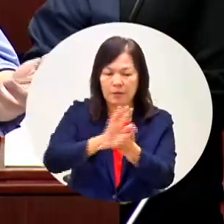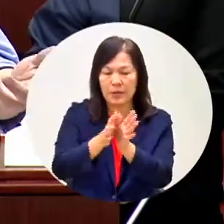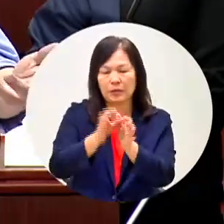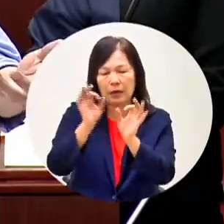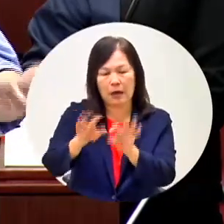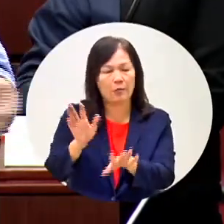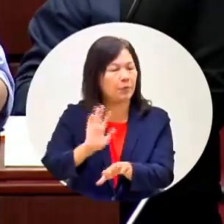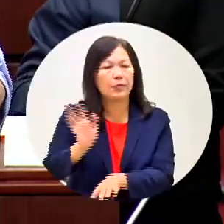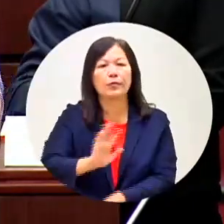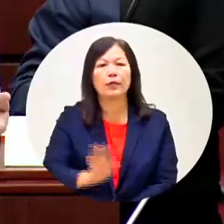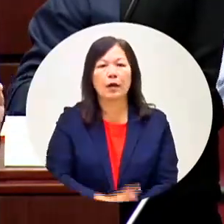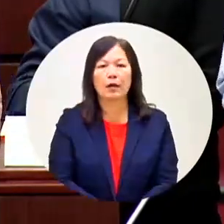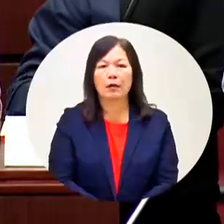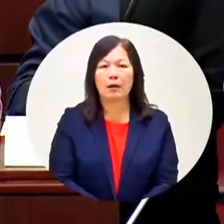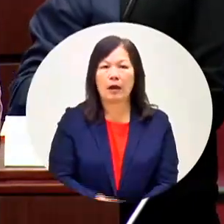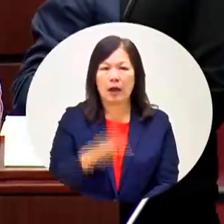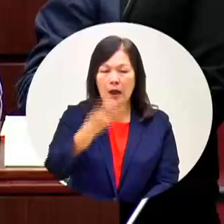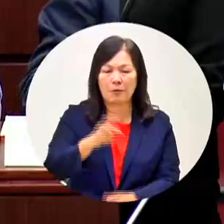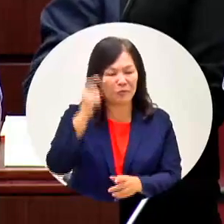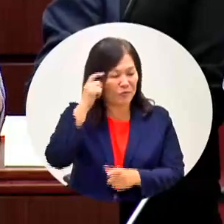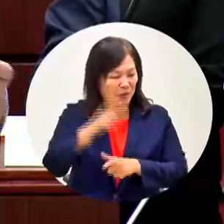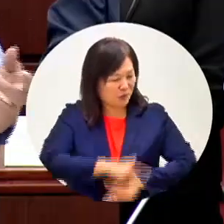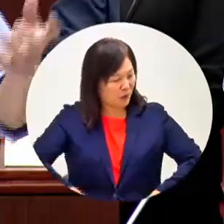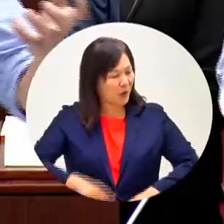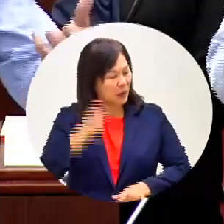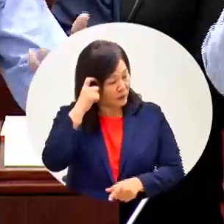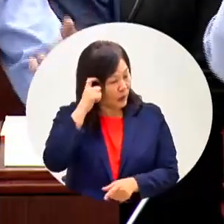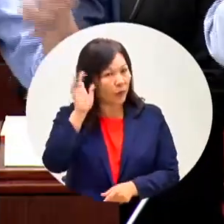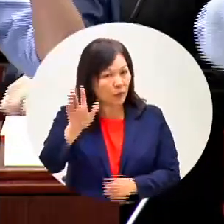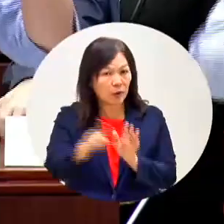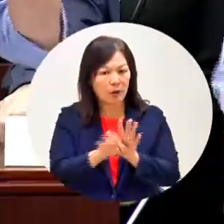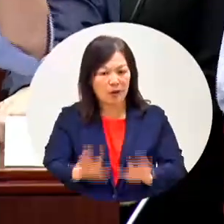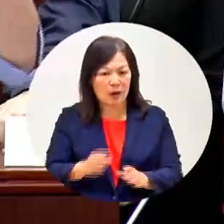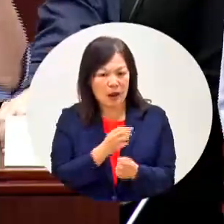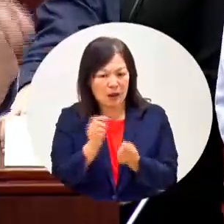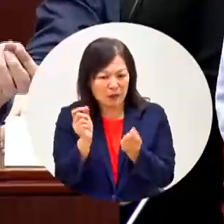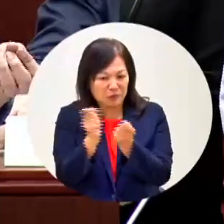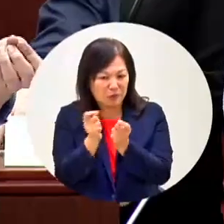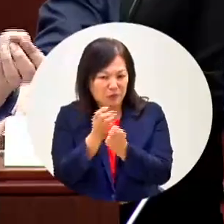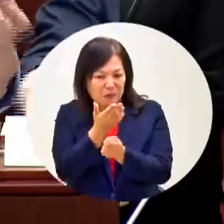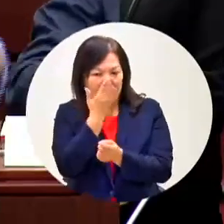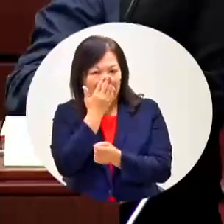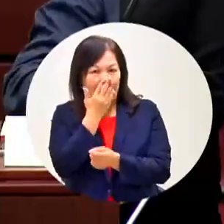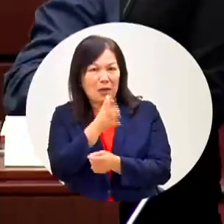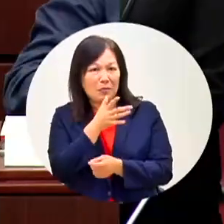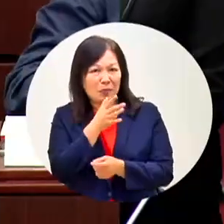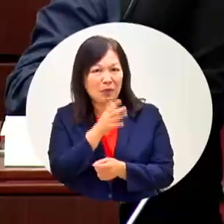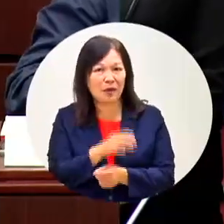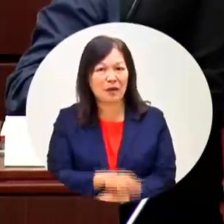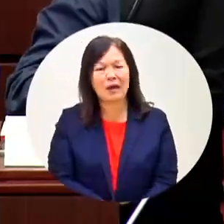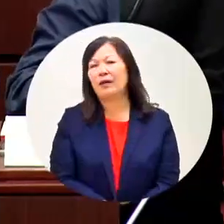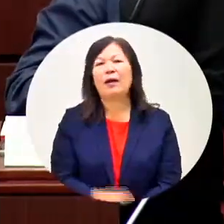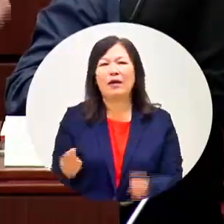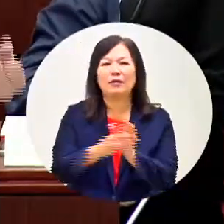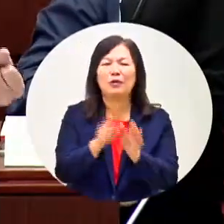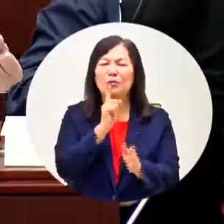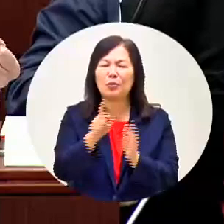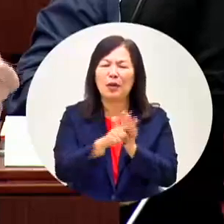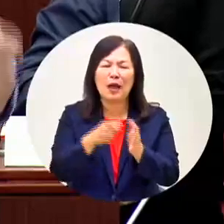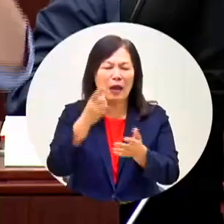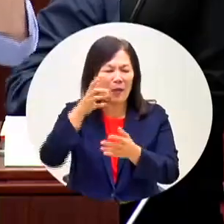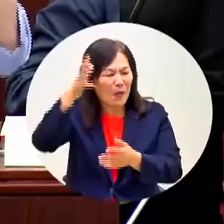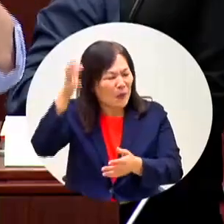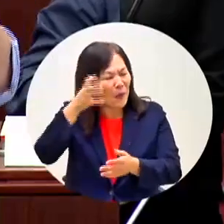胆的想法。可是最近都不敢讲。 哪个大胆话啊？你讲讲的，对我讲的，你个好甲鬼 出。我讲出来，又说天马行空，所以我现在很